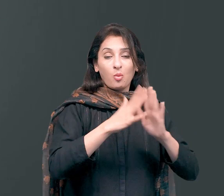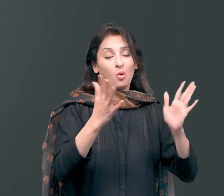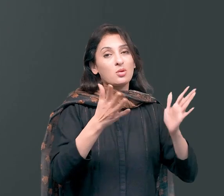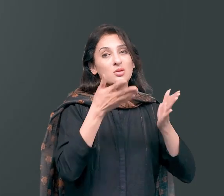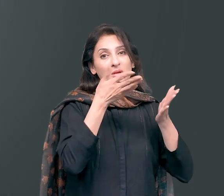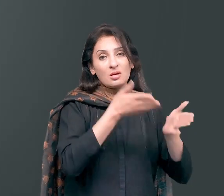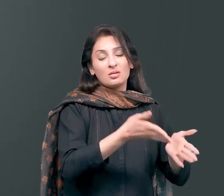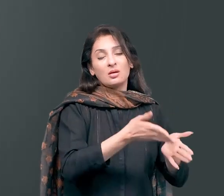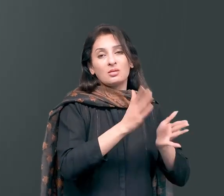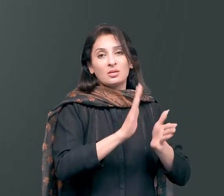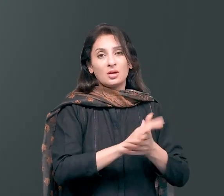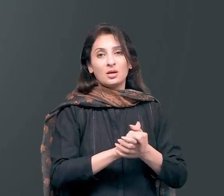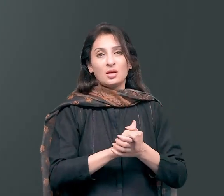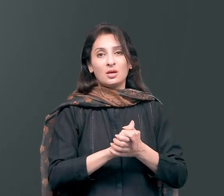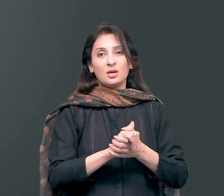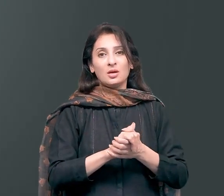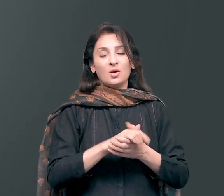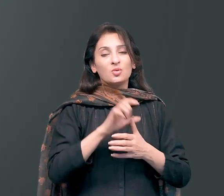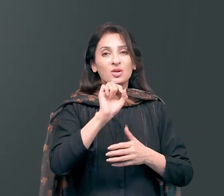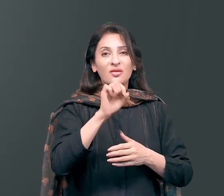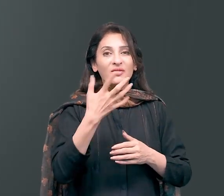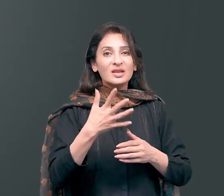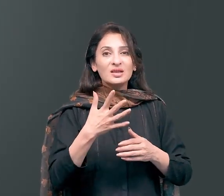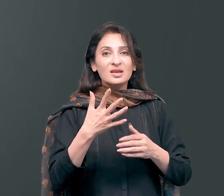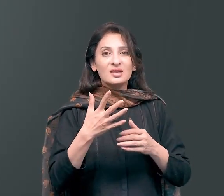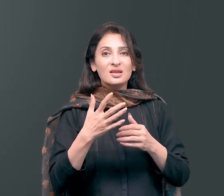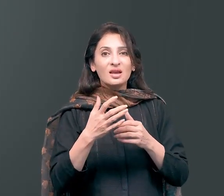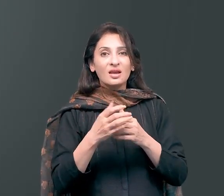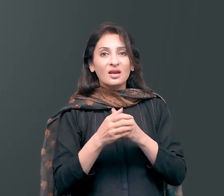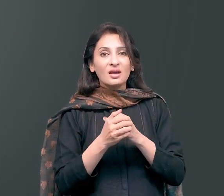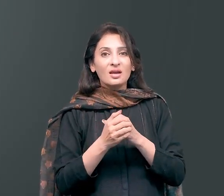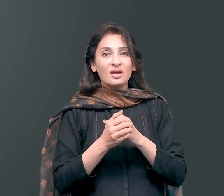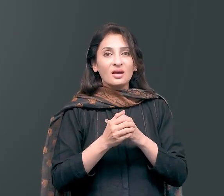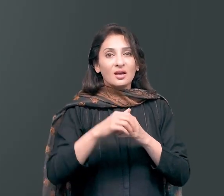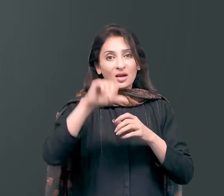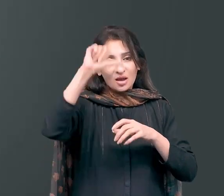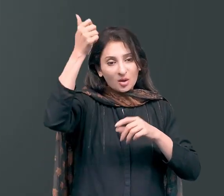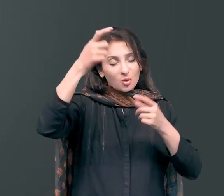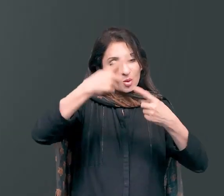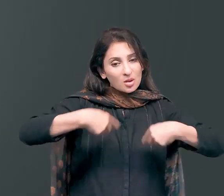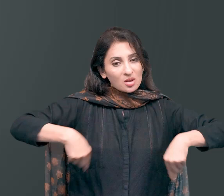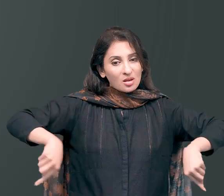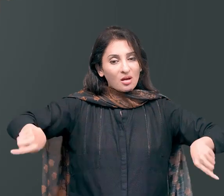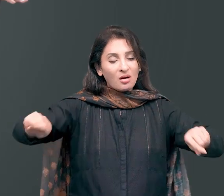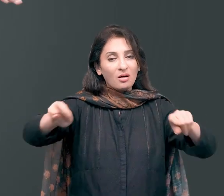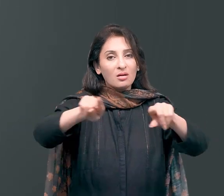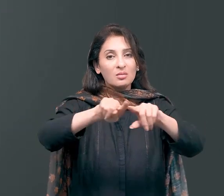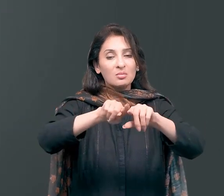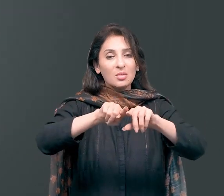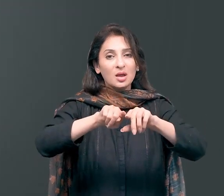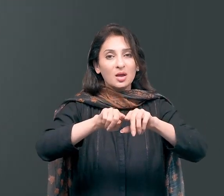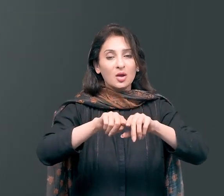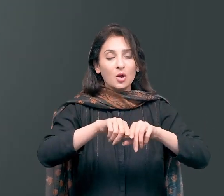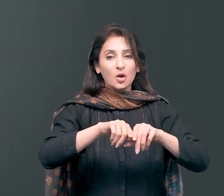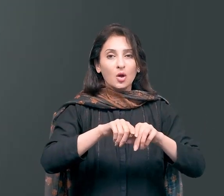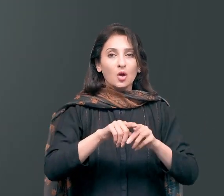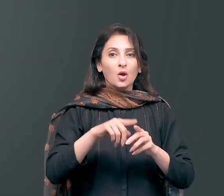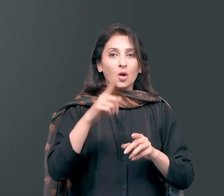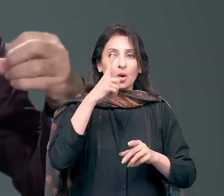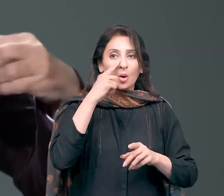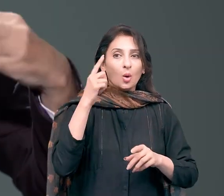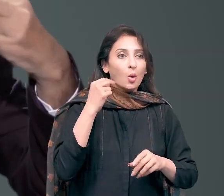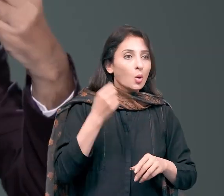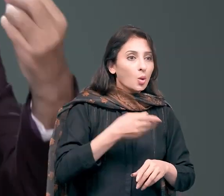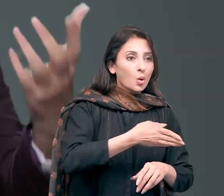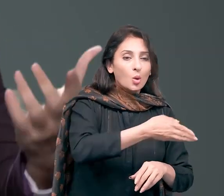اور صنعت کاروں کا تھا۔ تو اینی ہو اس سے کیا ہوا کہ ہندوستان میں فرقہ واریت